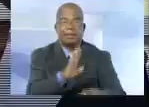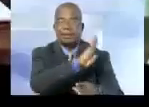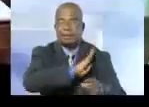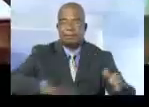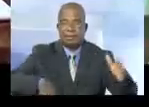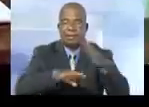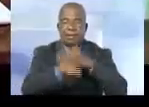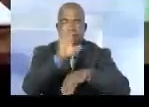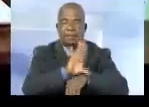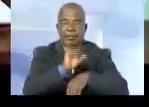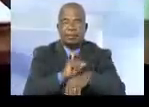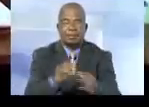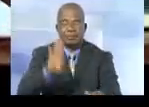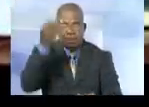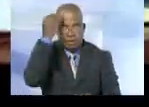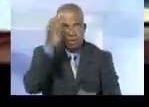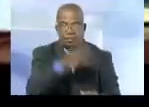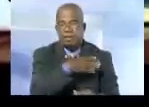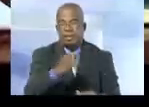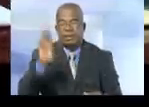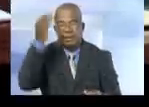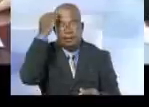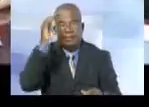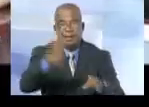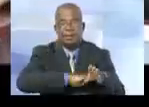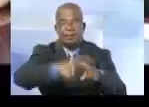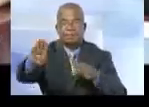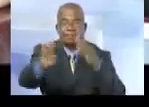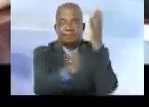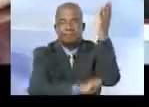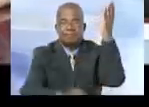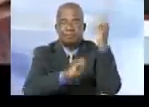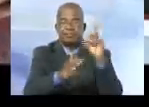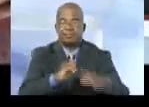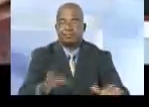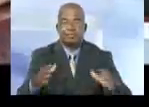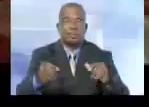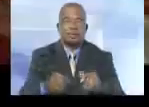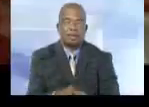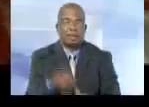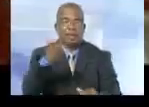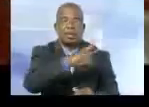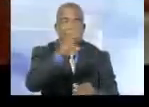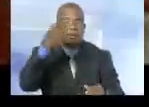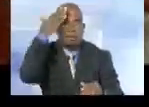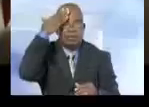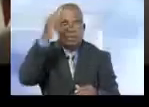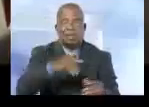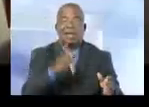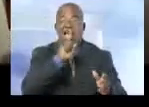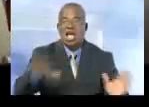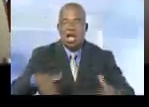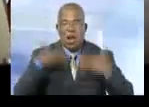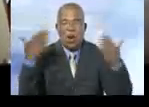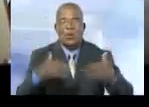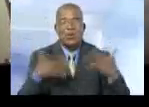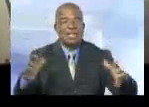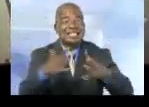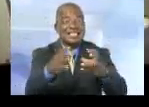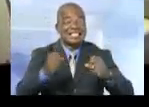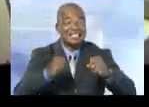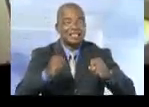reportage. Le ministre d'État, ministre des Affaires étrangères, Charles Kofi Dibi, s'est réjoui du raffermissement